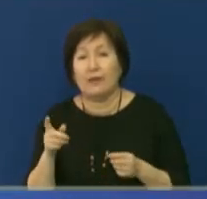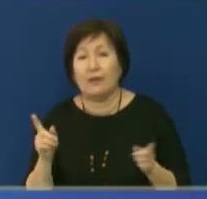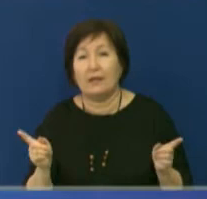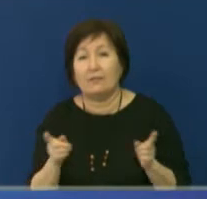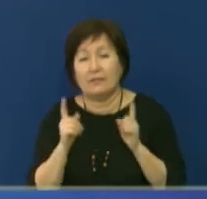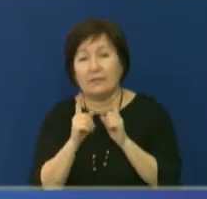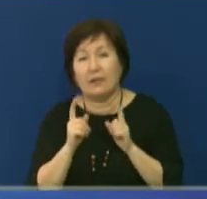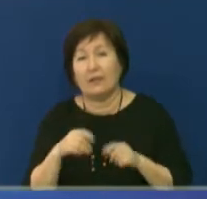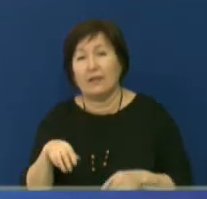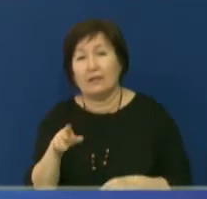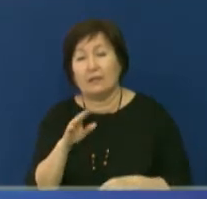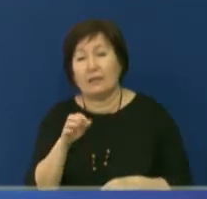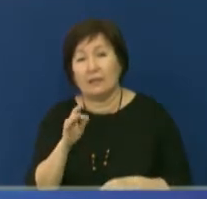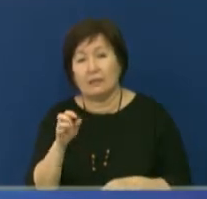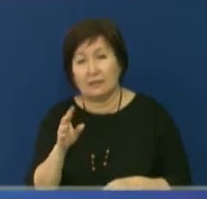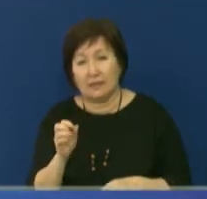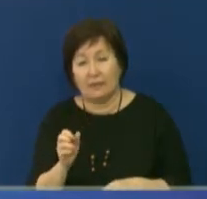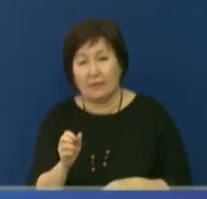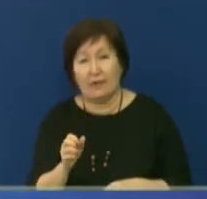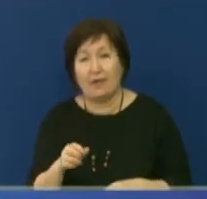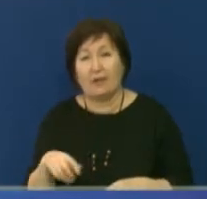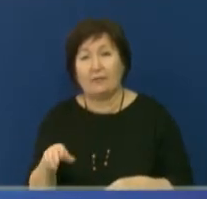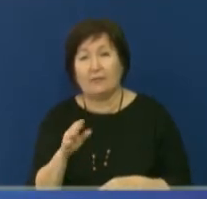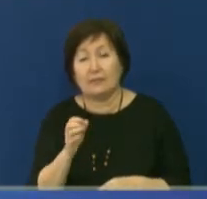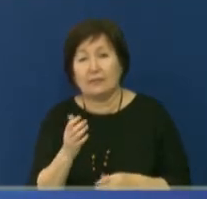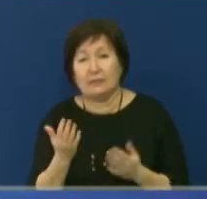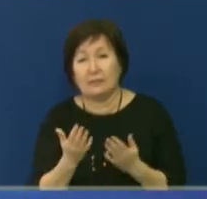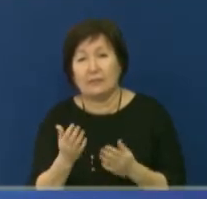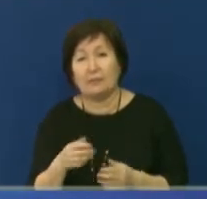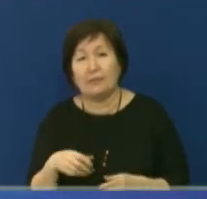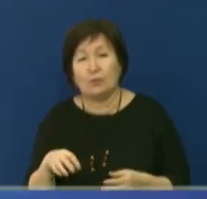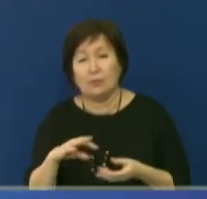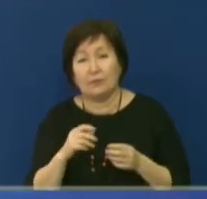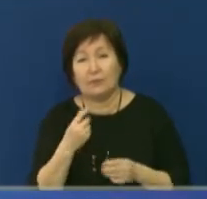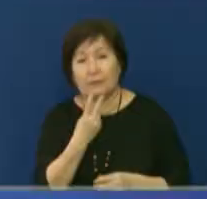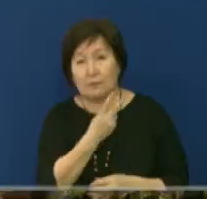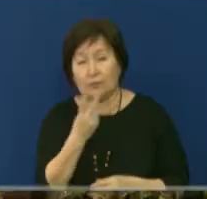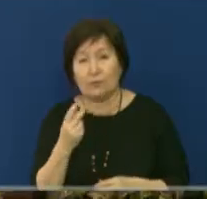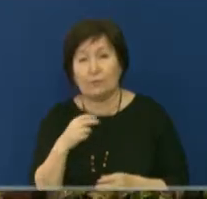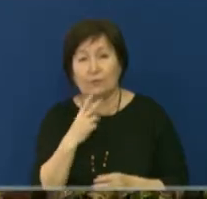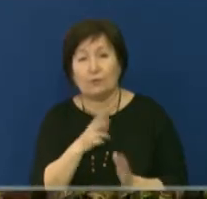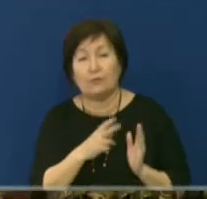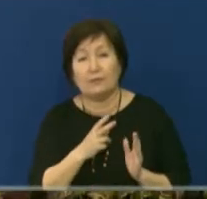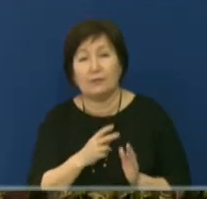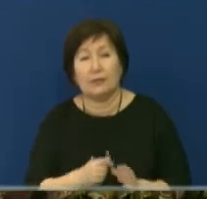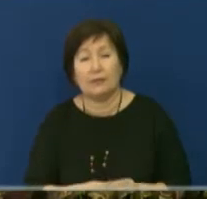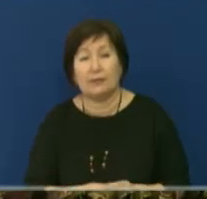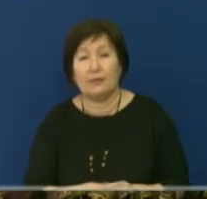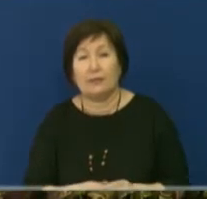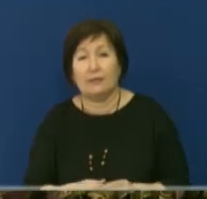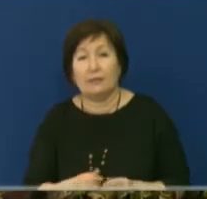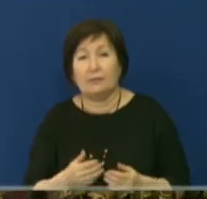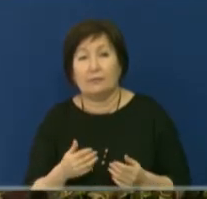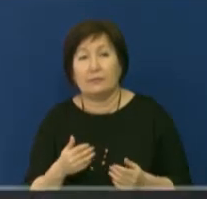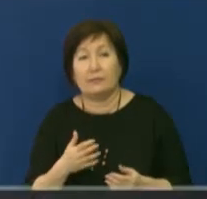Иртыш-Мунары». Концерт был инициирован силами семичан. Подробности смотрите в нашем следующем видеоматериале. Кузге